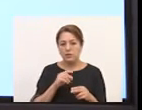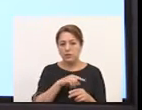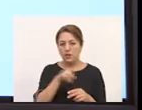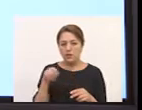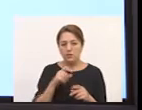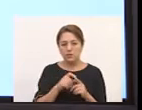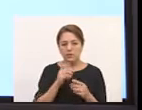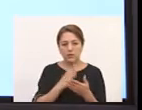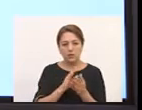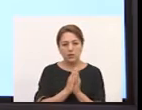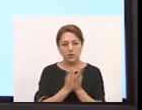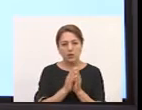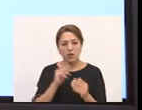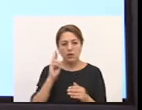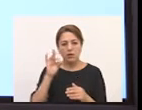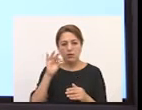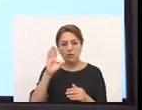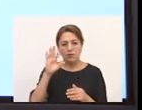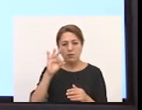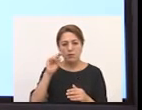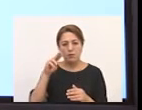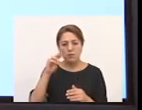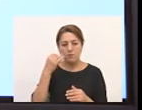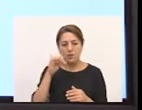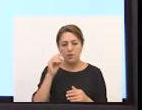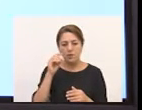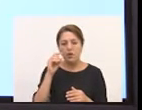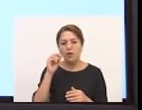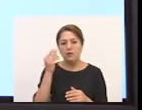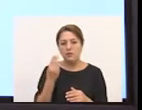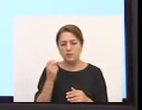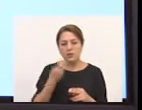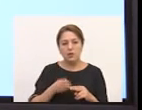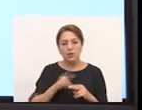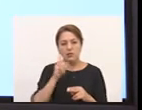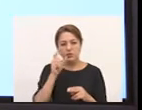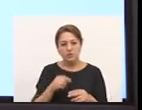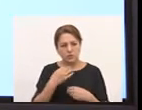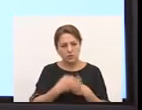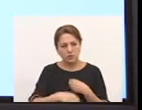Кровопийца – человек, который жестоко обращается со всеми людьми.